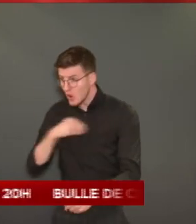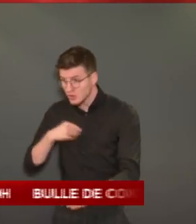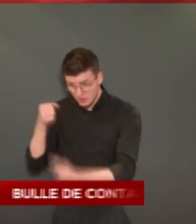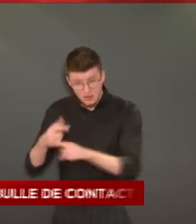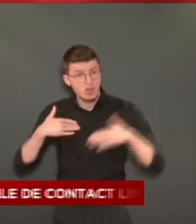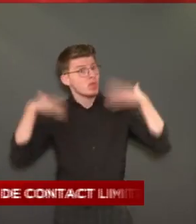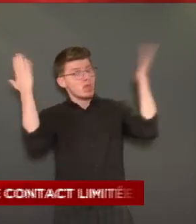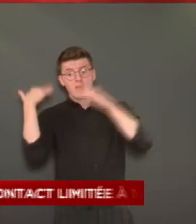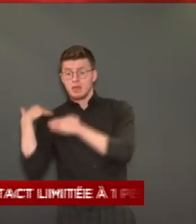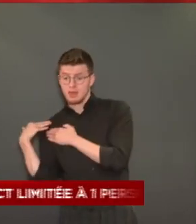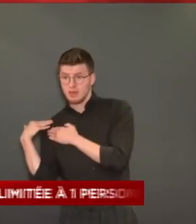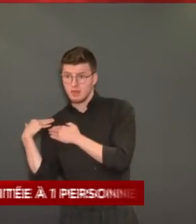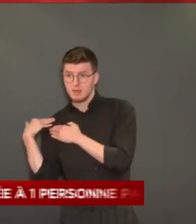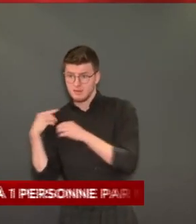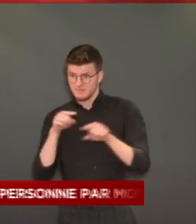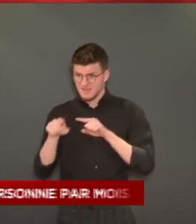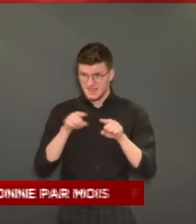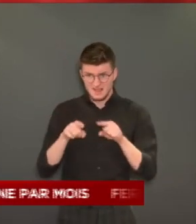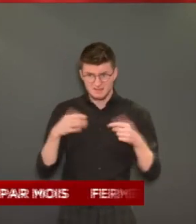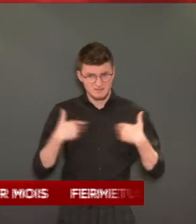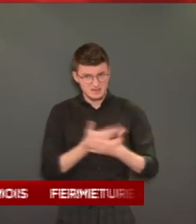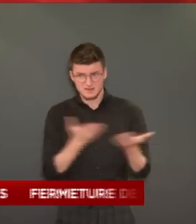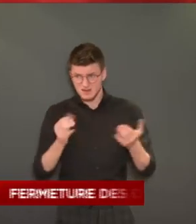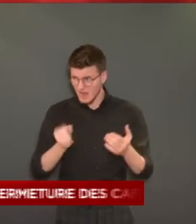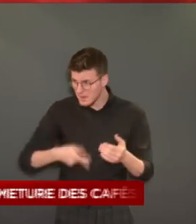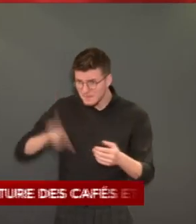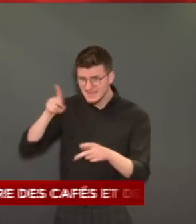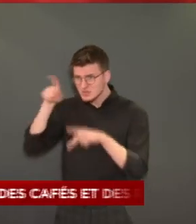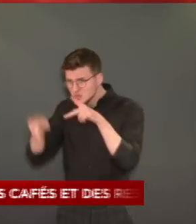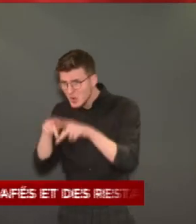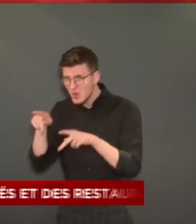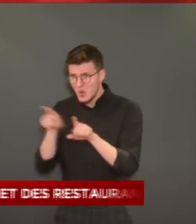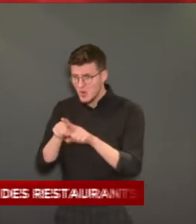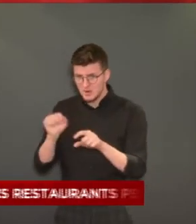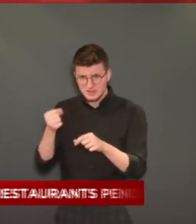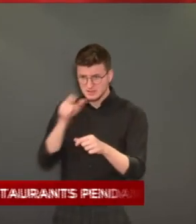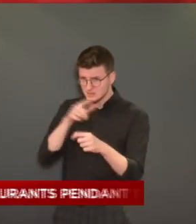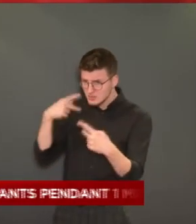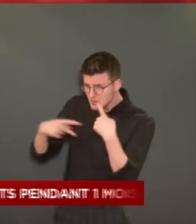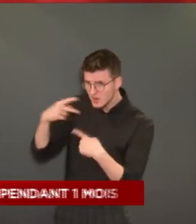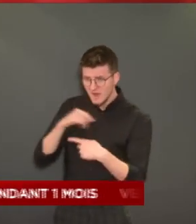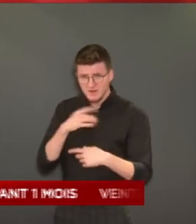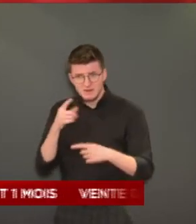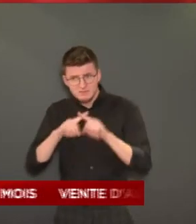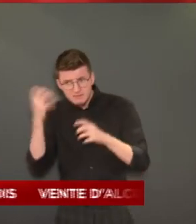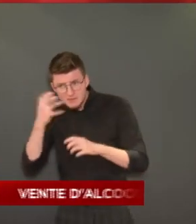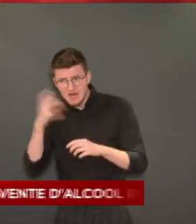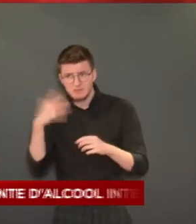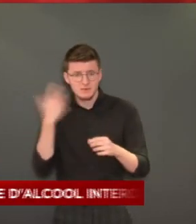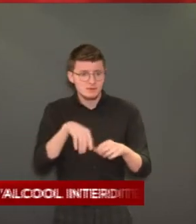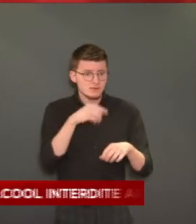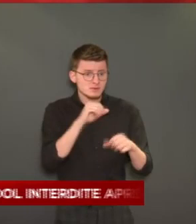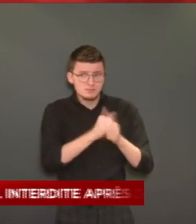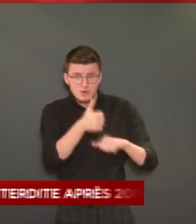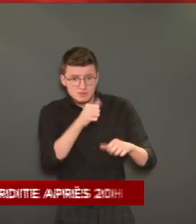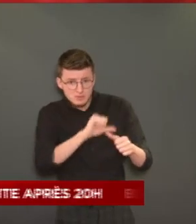sur les hôpitaux, une avalanche pour tous les médecins. Et il devient impossible de soigner les patients